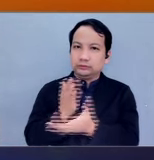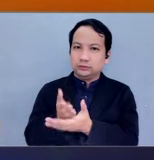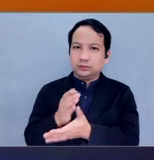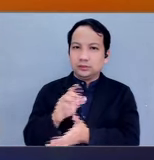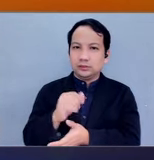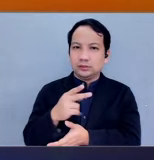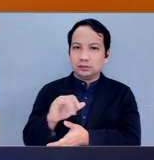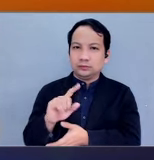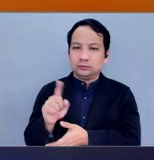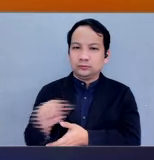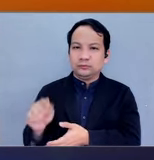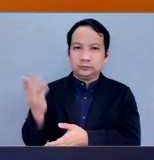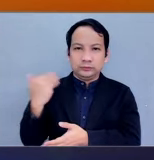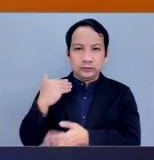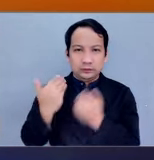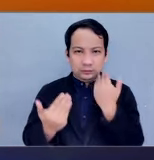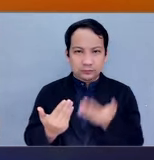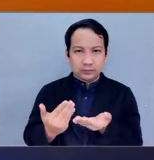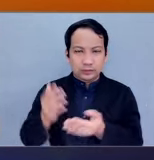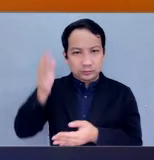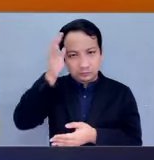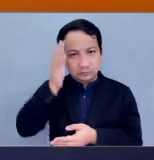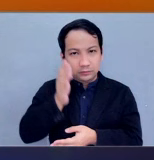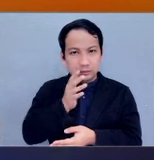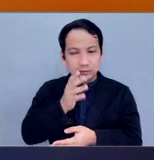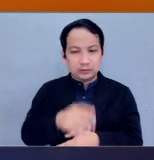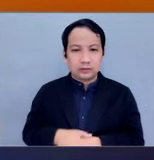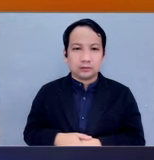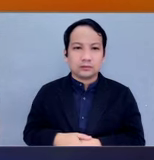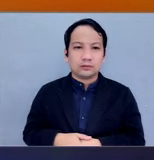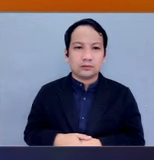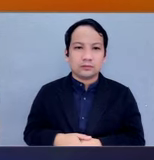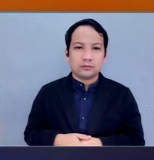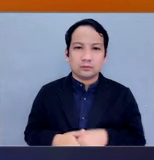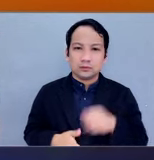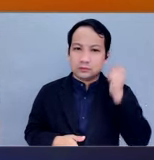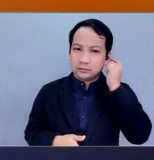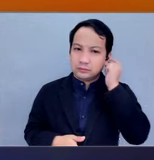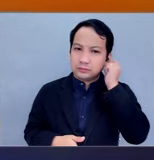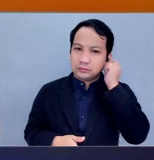mga panahong patay na ang magulang nito. Sa amin po ngayon,